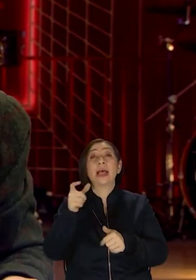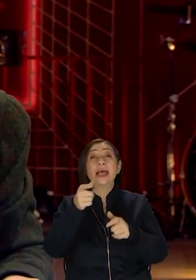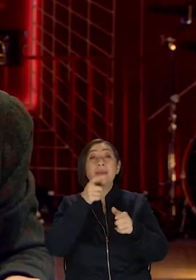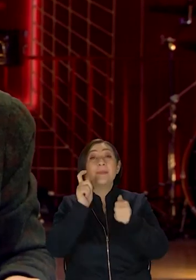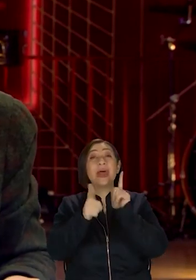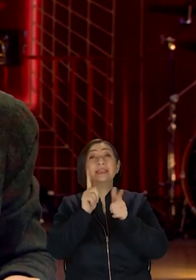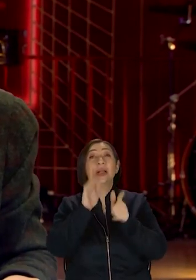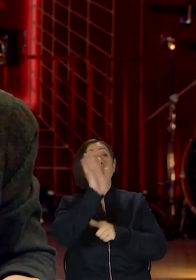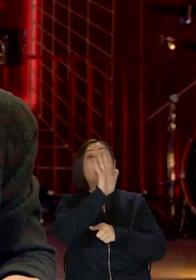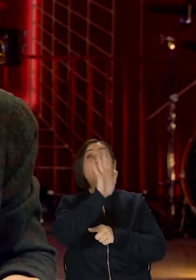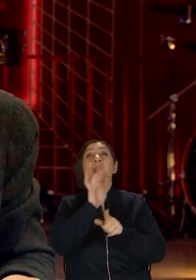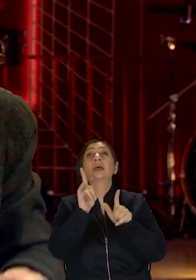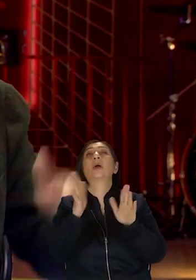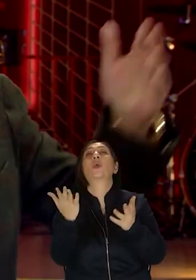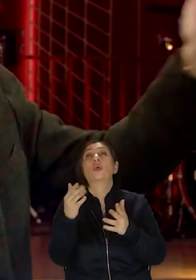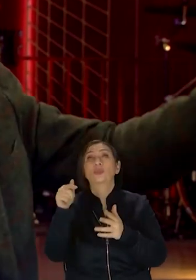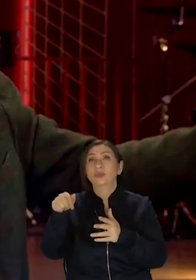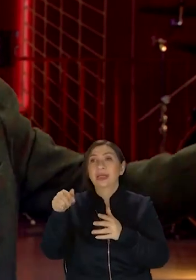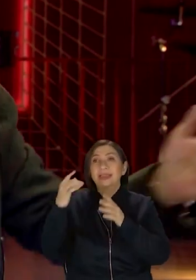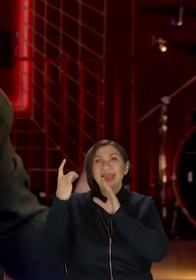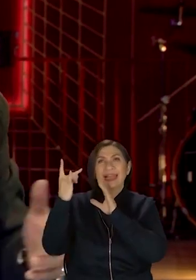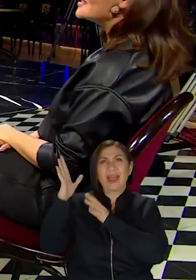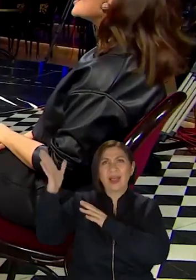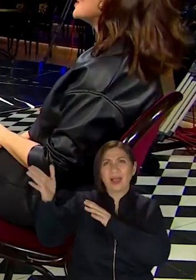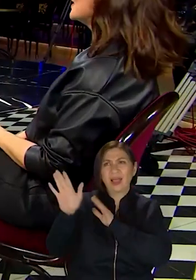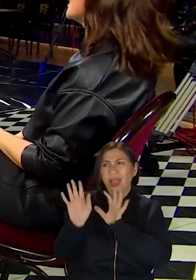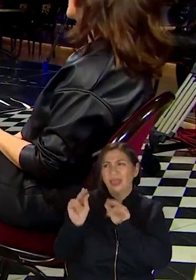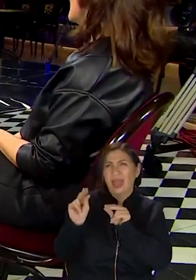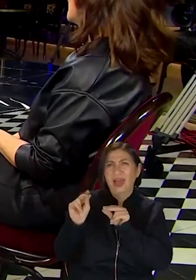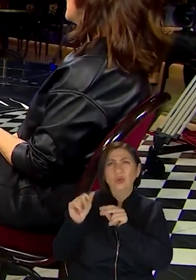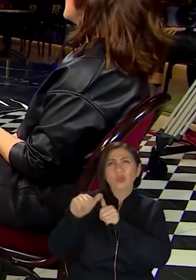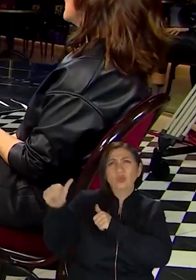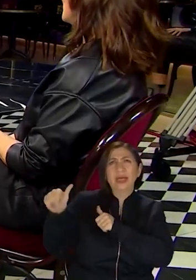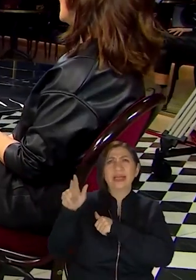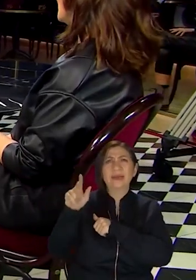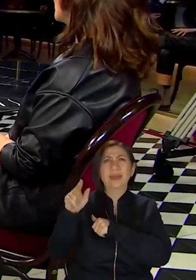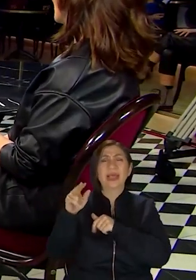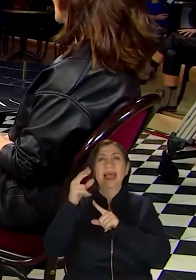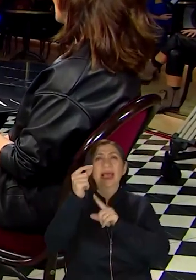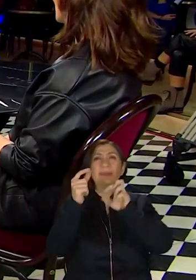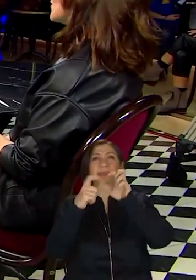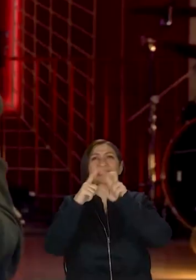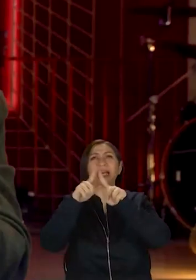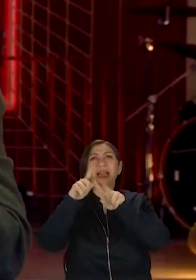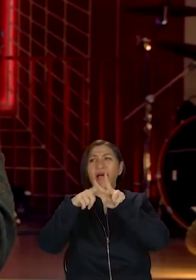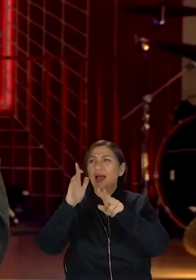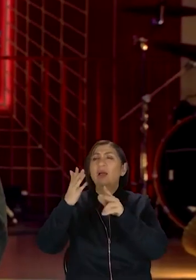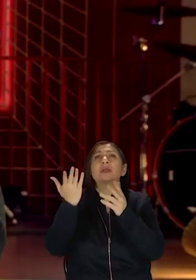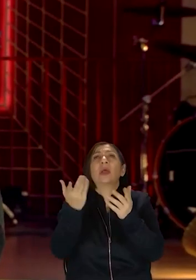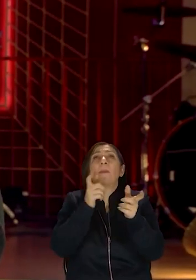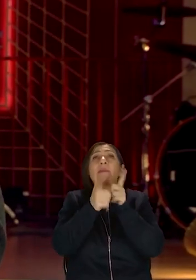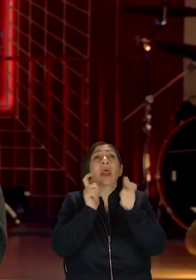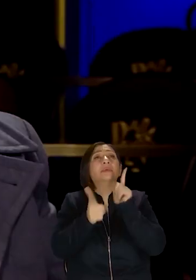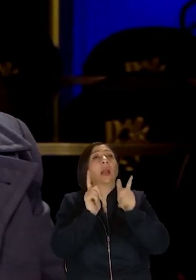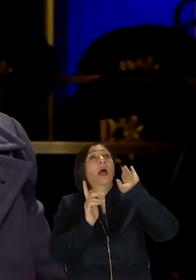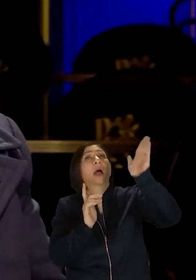Brezilya'da duracak diyorlardı. Gerek yok. Yok yok şuradan canım. Şuradan Tekirdağ'a gitse yeterli. Aynen. Yani yine uzak durmuş olmuyor mu? İpsala'yı geçmeden dursun. Hayır tamam. Önemli değil. Niye